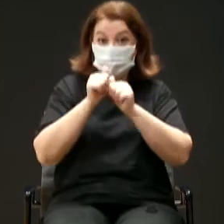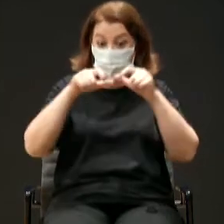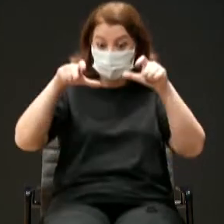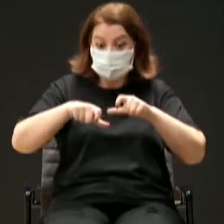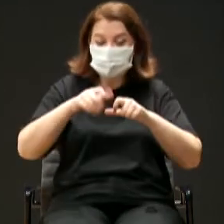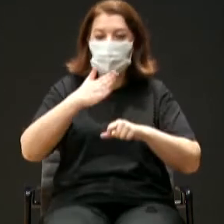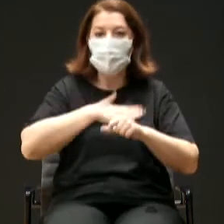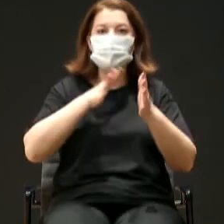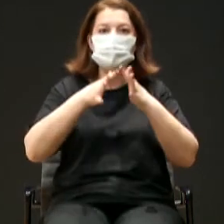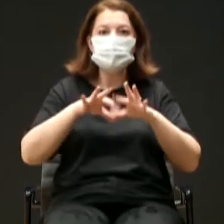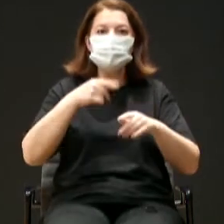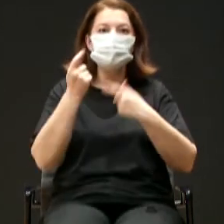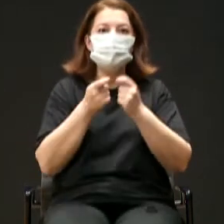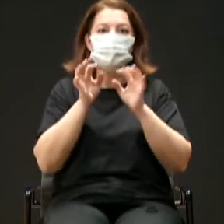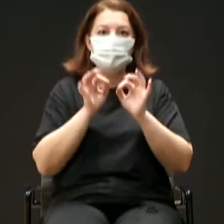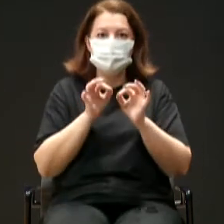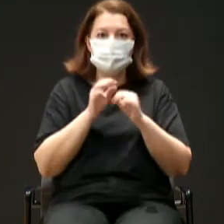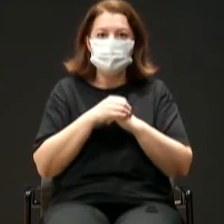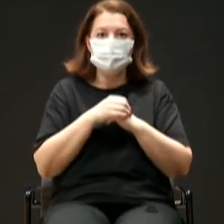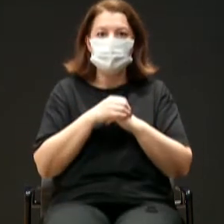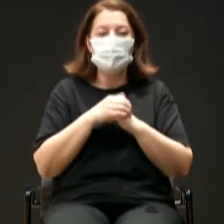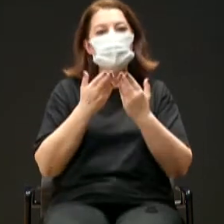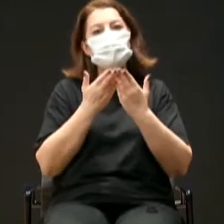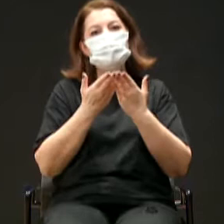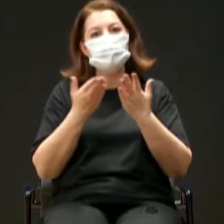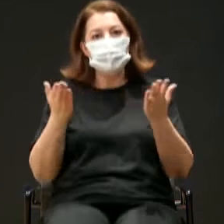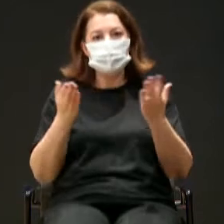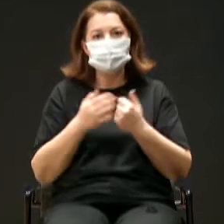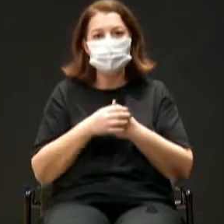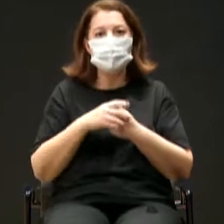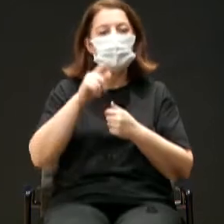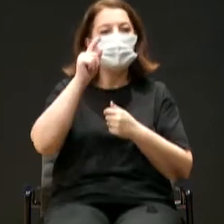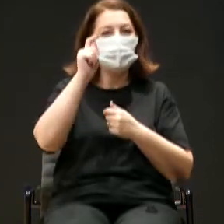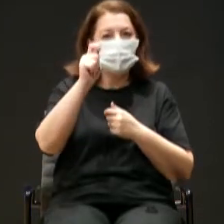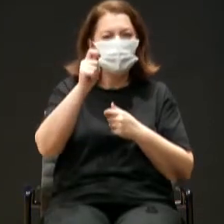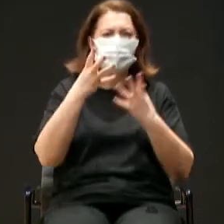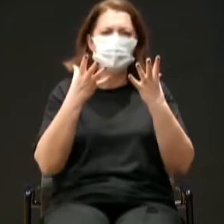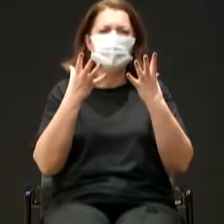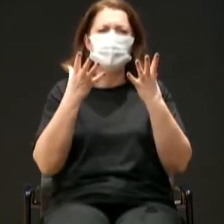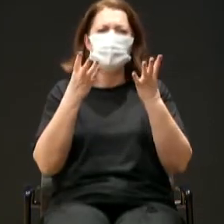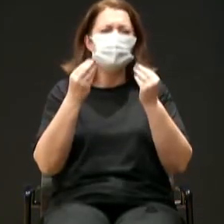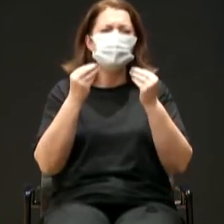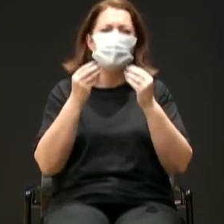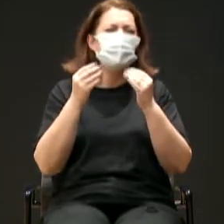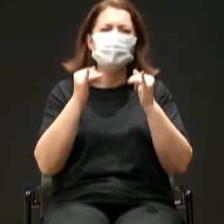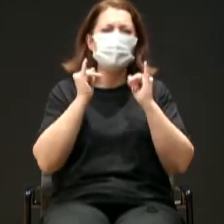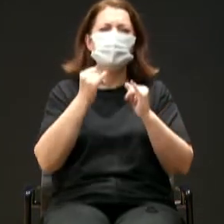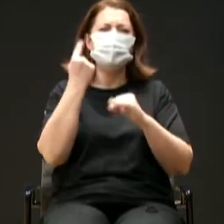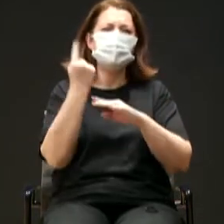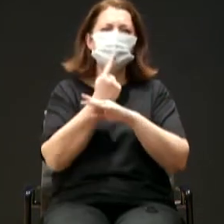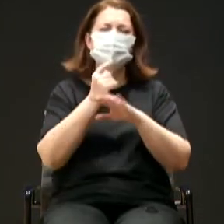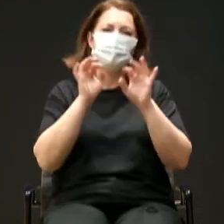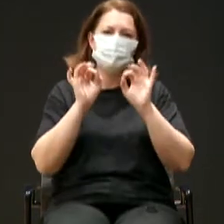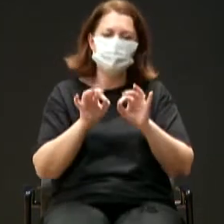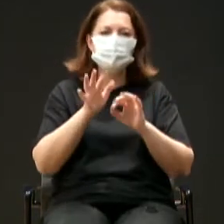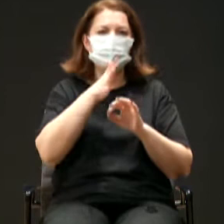başlayacağız. Değerli meclis üyelerim, maalesef Temmuz çok olumsuz bir gelişmeyle başladı. Bildiğiniz